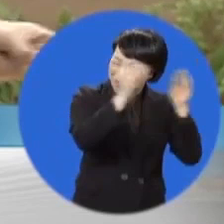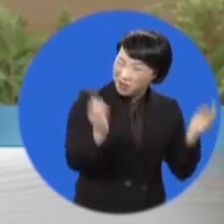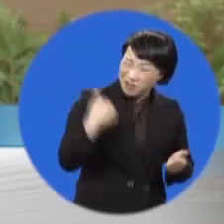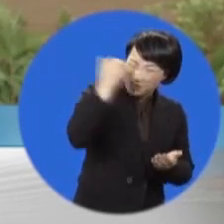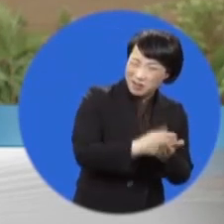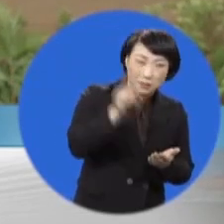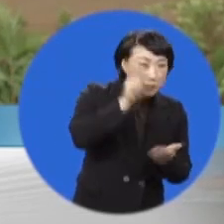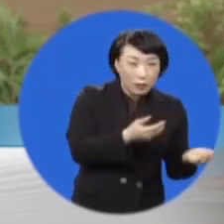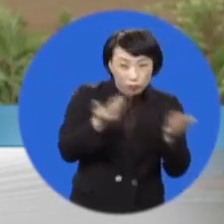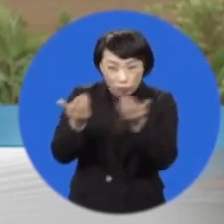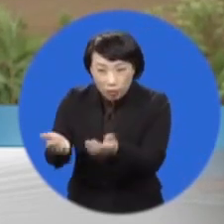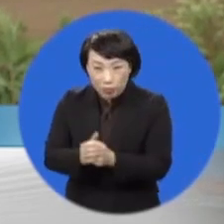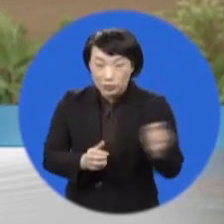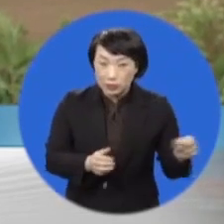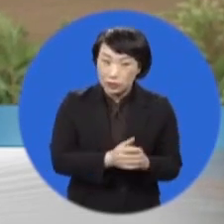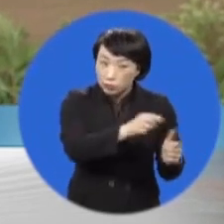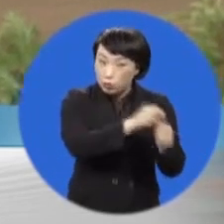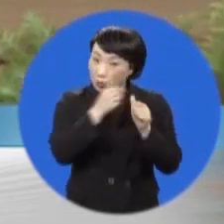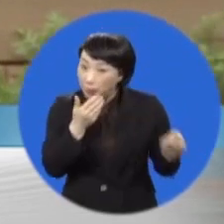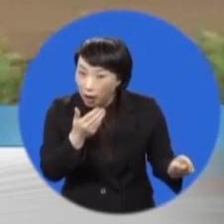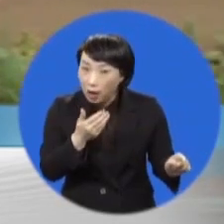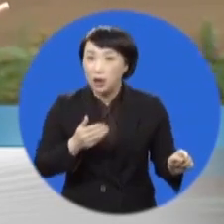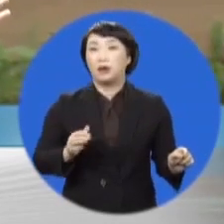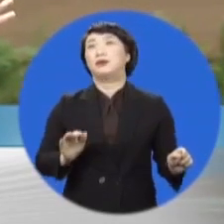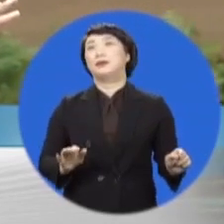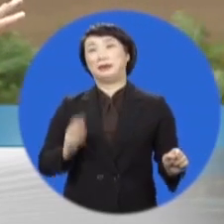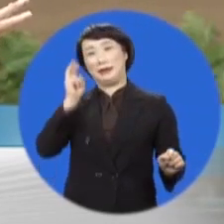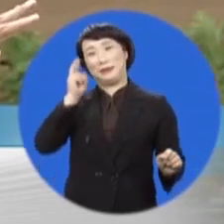조 사람이 살 수 있기 때문에 아마